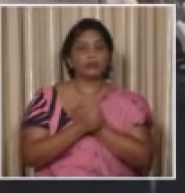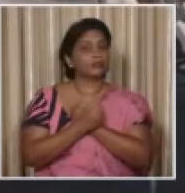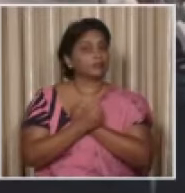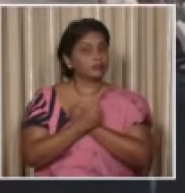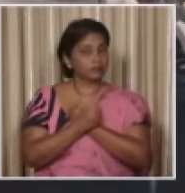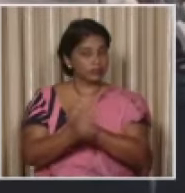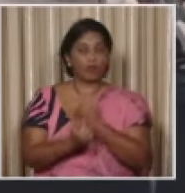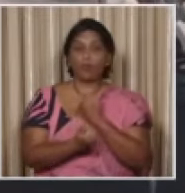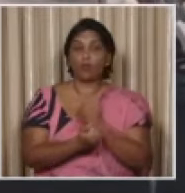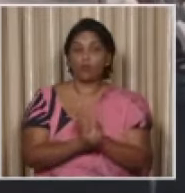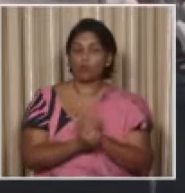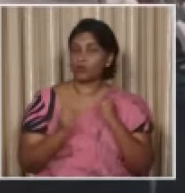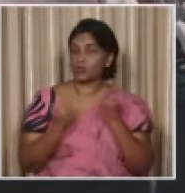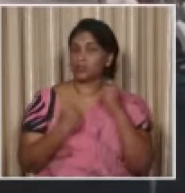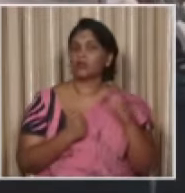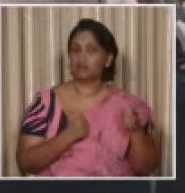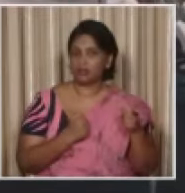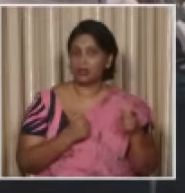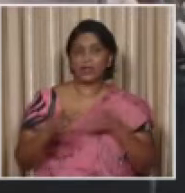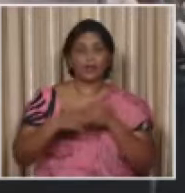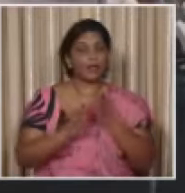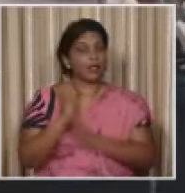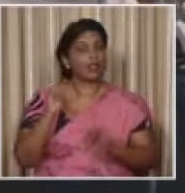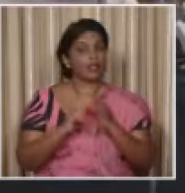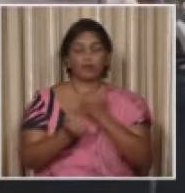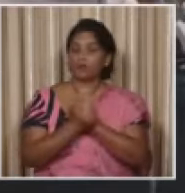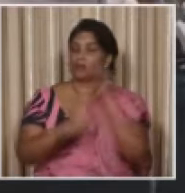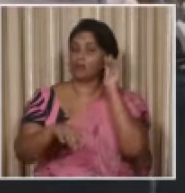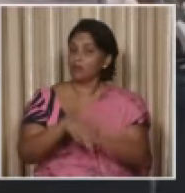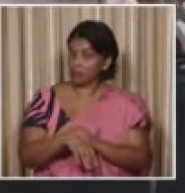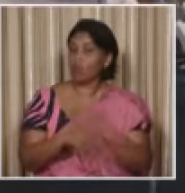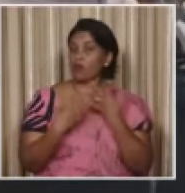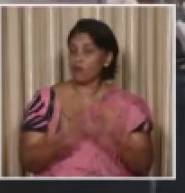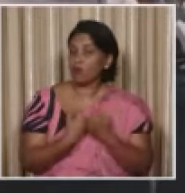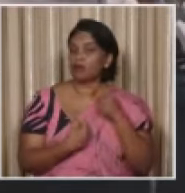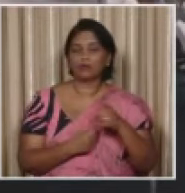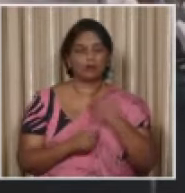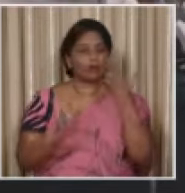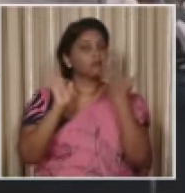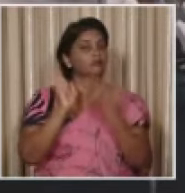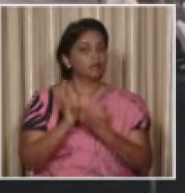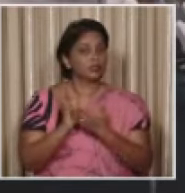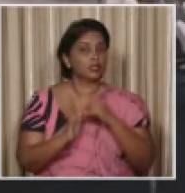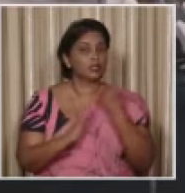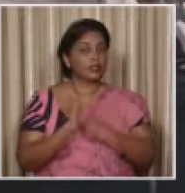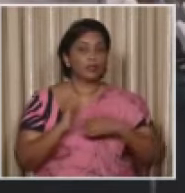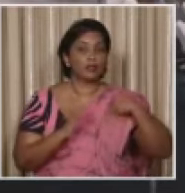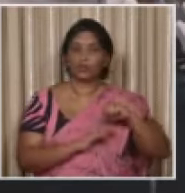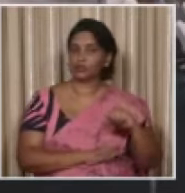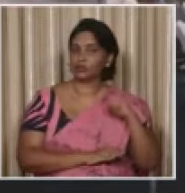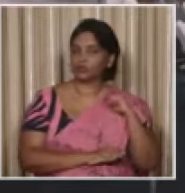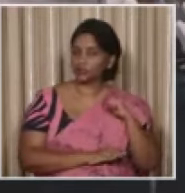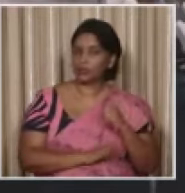ගන්න පොලිසියට ධෛර්යය ආවේ කැබිනට් ඇමතිවරයෙක්ව අත්අඩංගුවට ගත යුතුයි කියලා කරුණු දක්වන්න නීතිපතිවරයාට ධෛර්යය